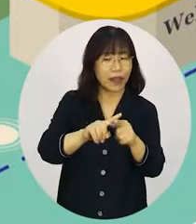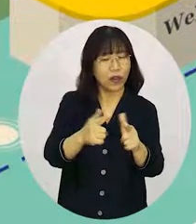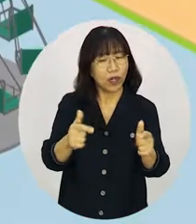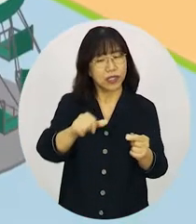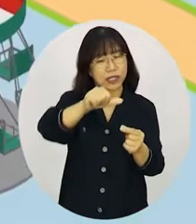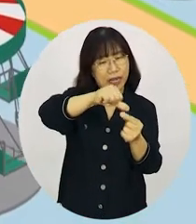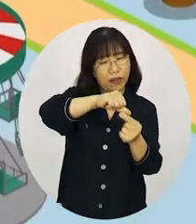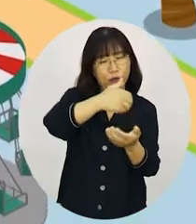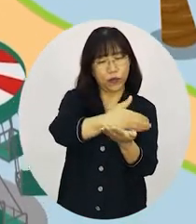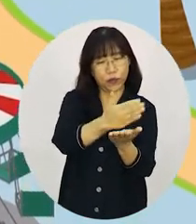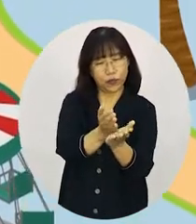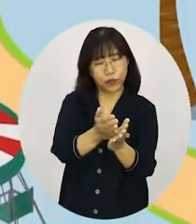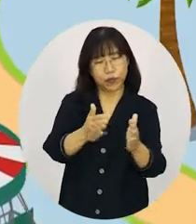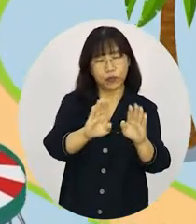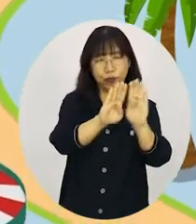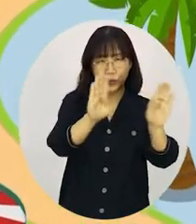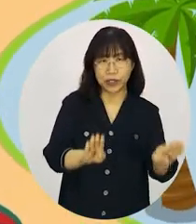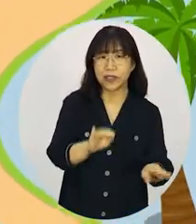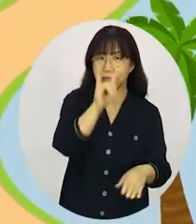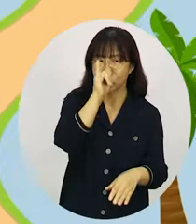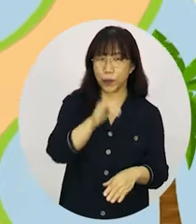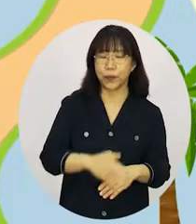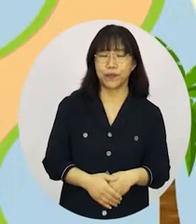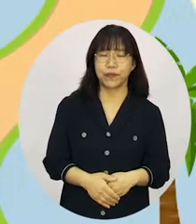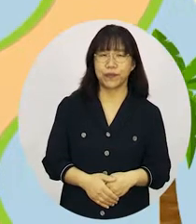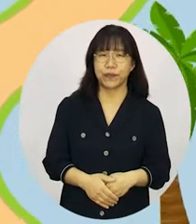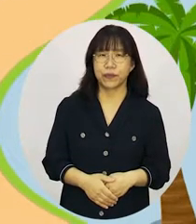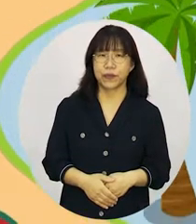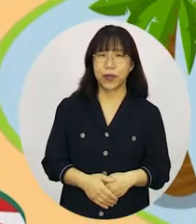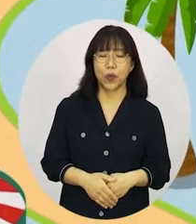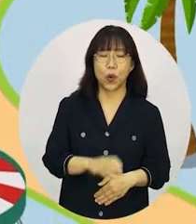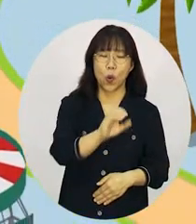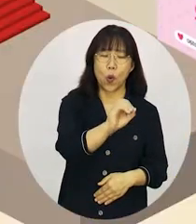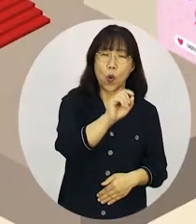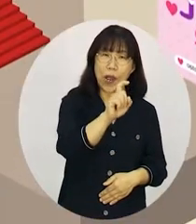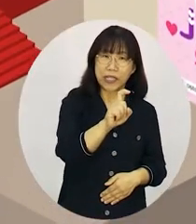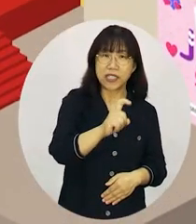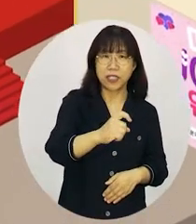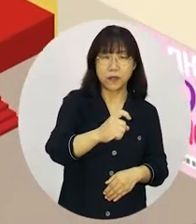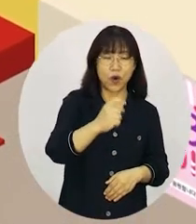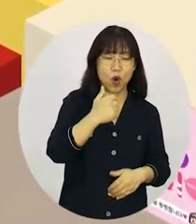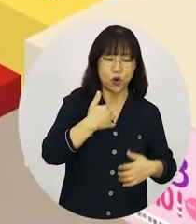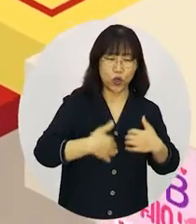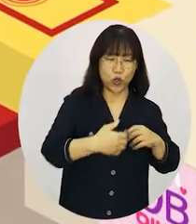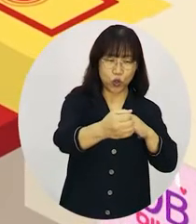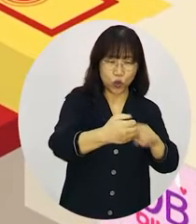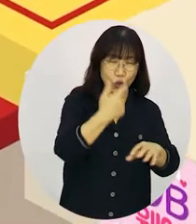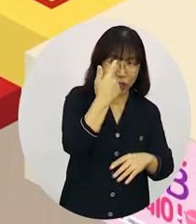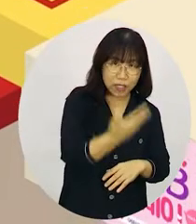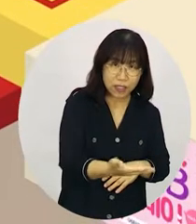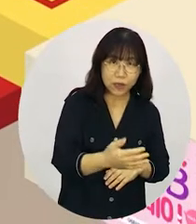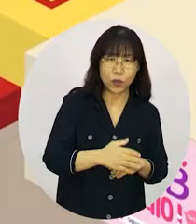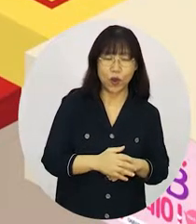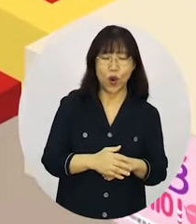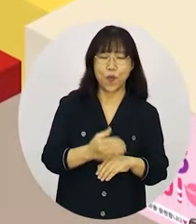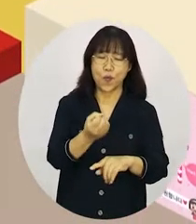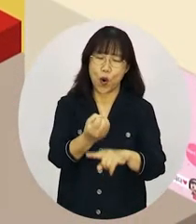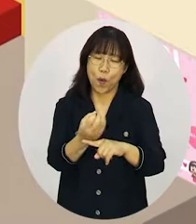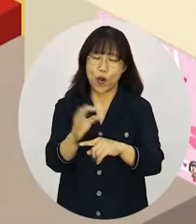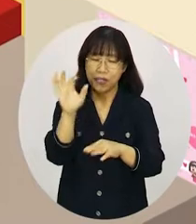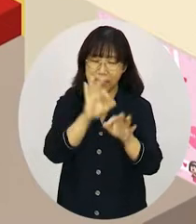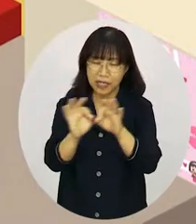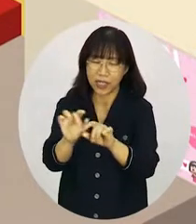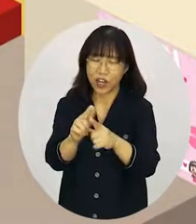등 5개 영역의 체험관이 운영됩니다. 이외에도 OX 퀴즈, 보물찾기 등 다양한